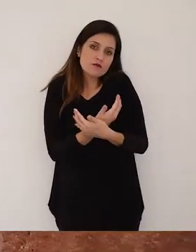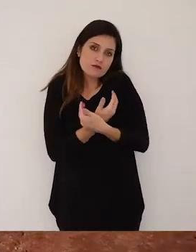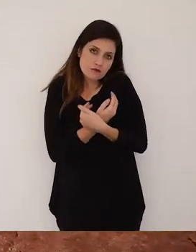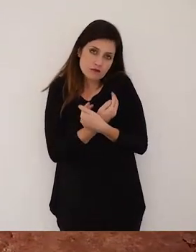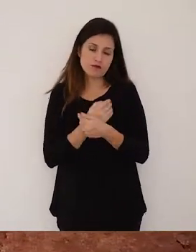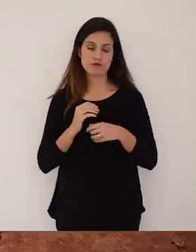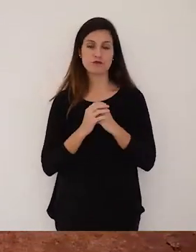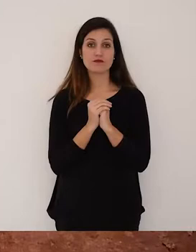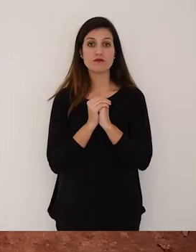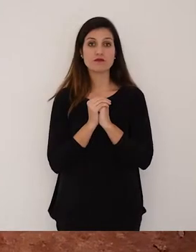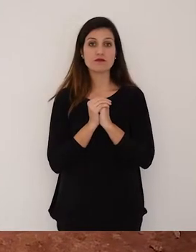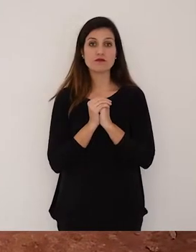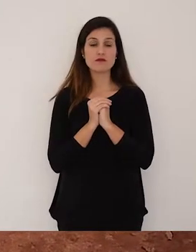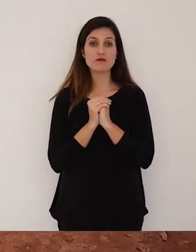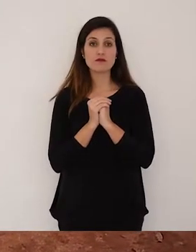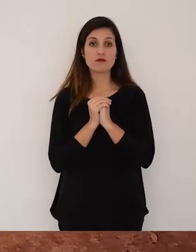definita Eidolon.